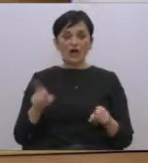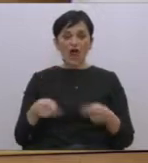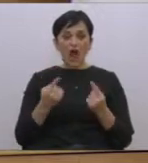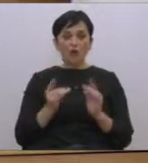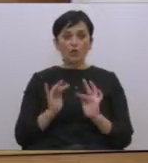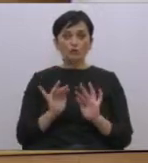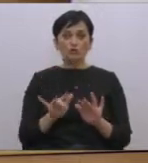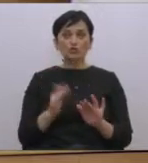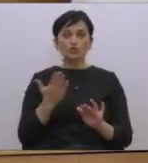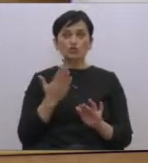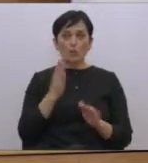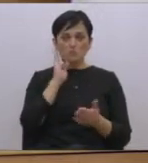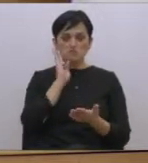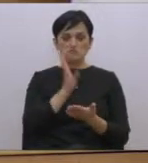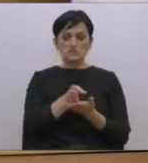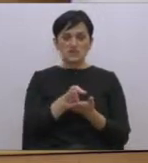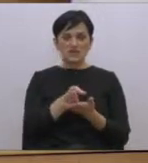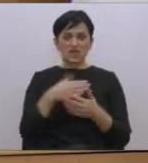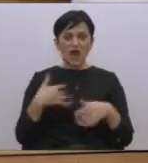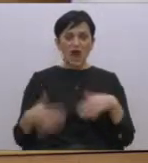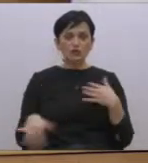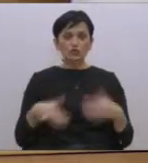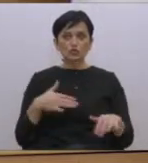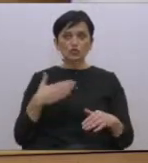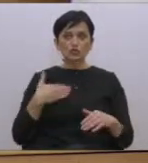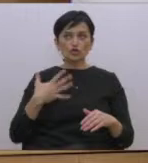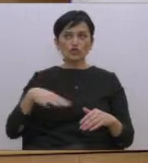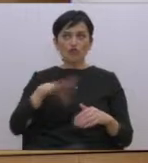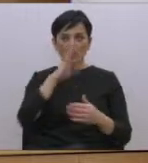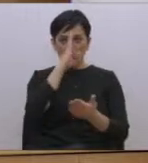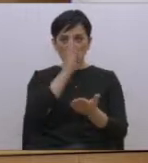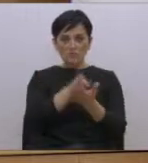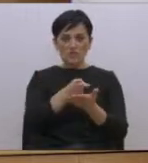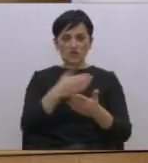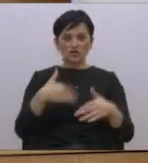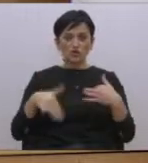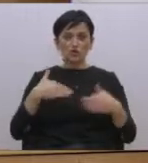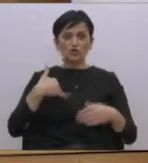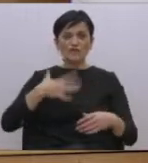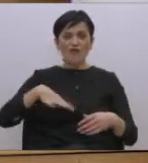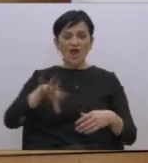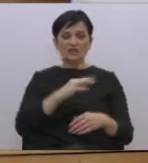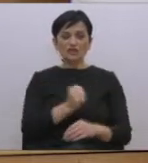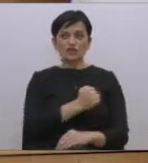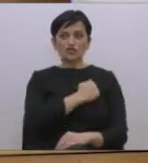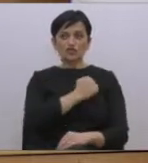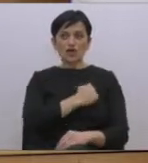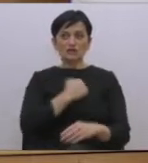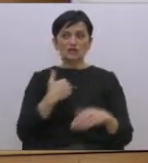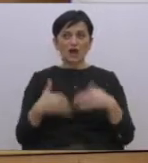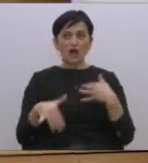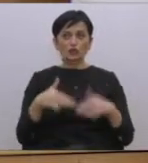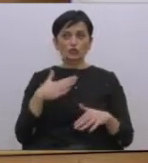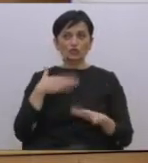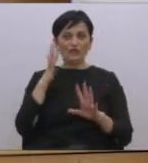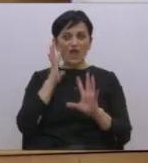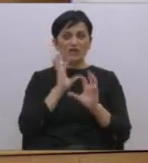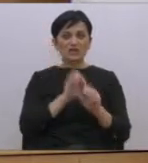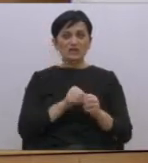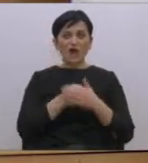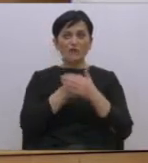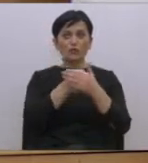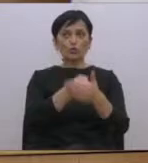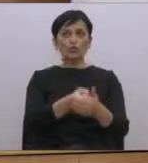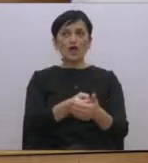akhortsielebs, romelits pirdapir asusteps chvens kveqanas, pirdapir asusteps chveni kveqnis jars, asusteps chvens tavdatsis